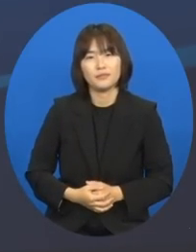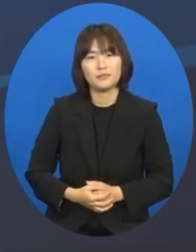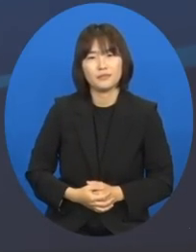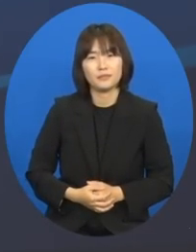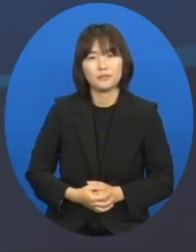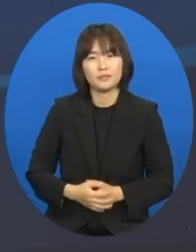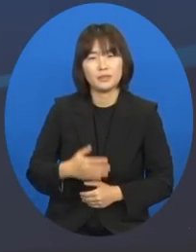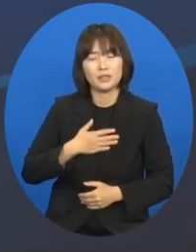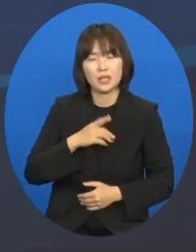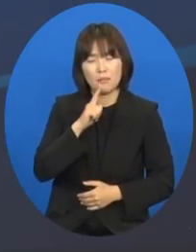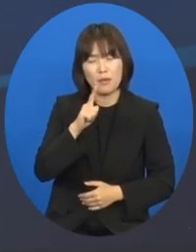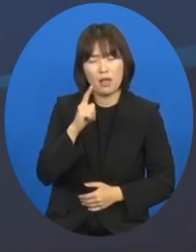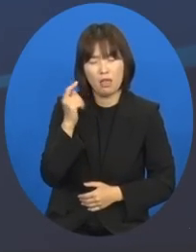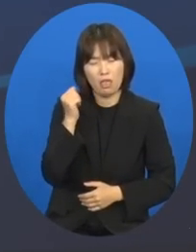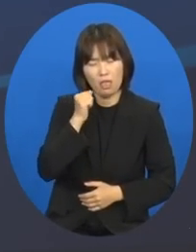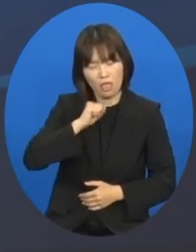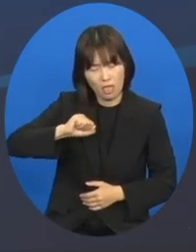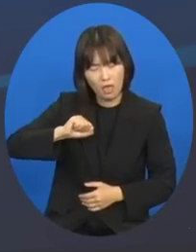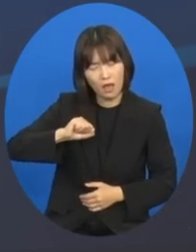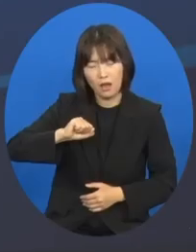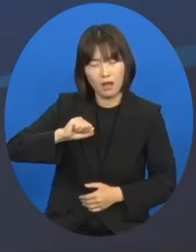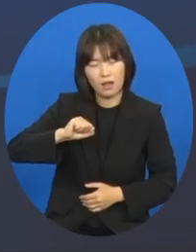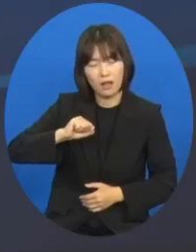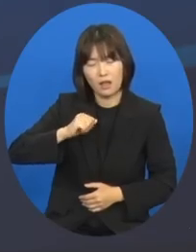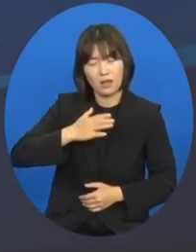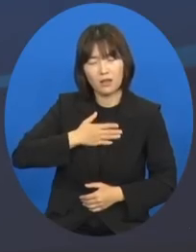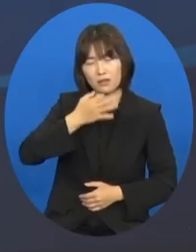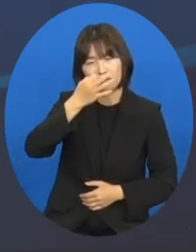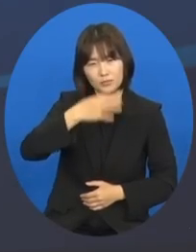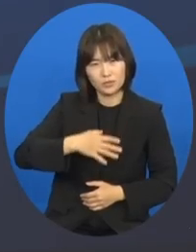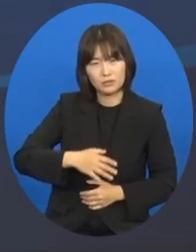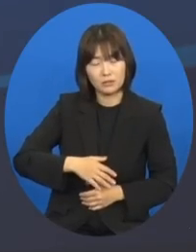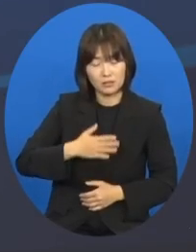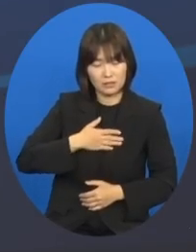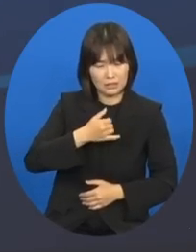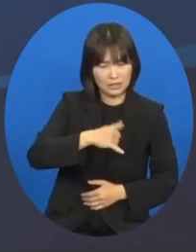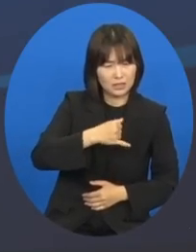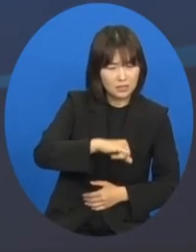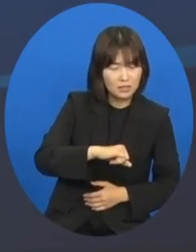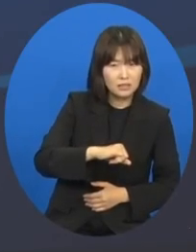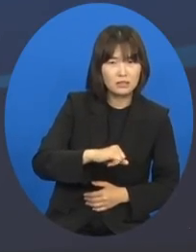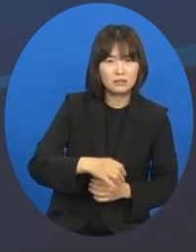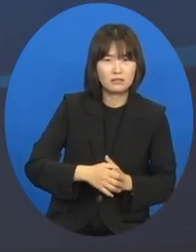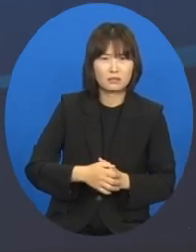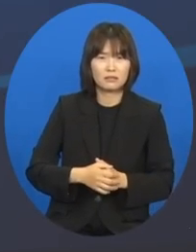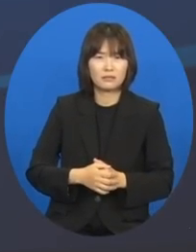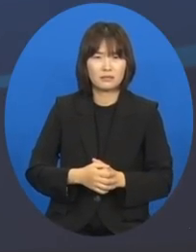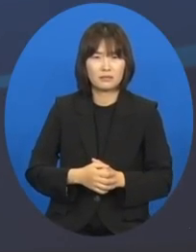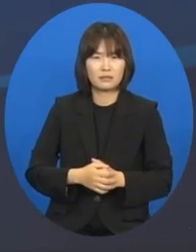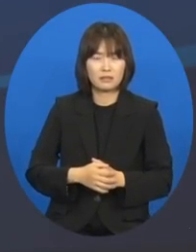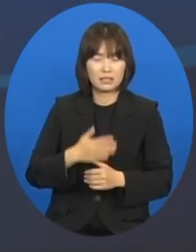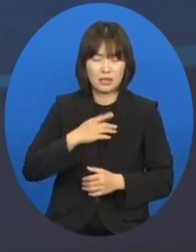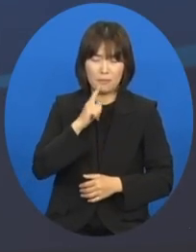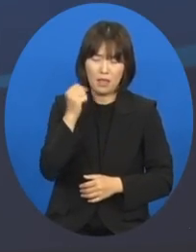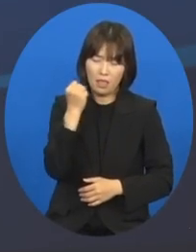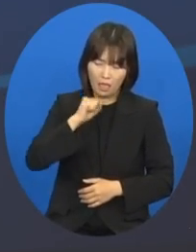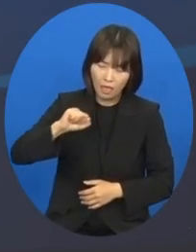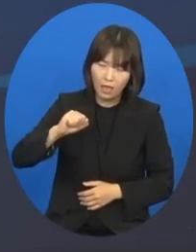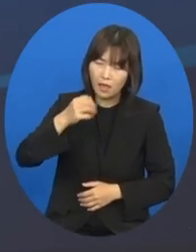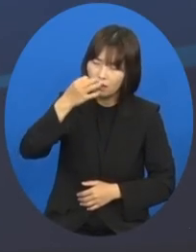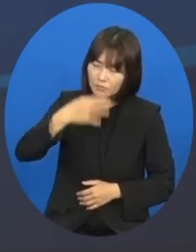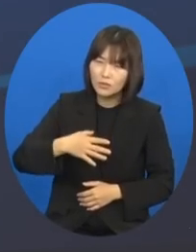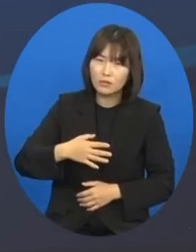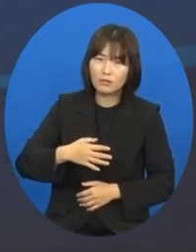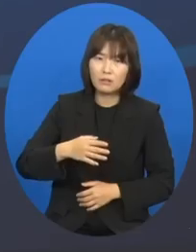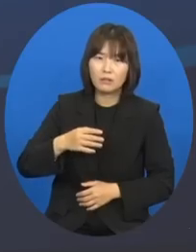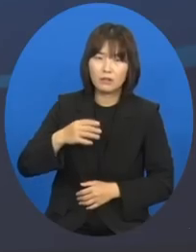제 말을 너무나 안 듣습니다 제 아이들이 저의 말을 너무나 안 듣습니다 그럼 하나님께서 뭐라 그러실까